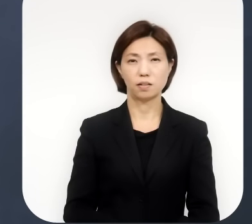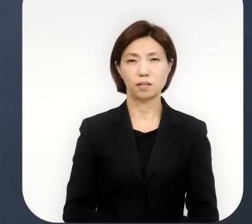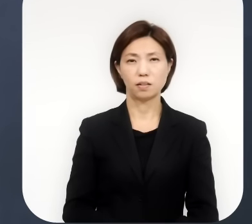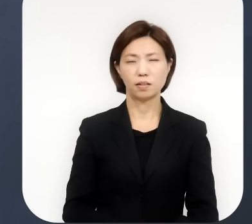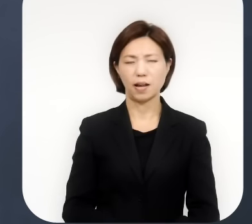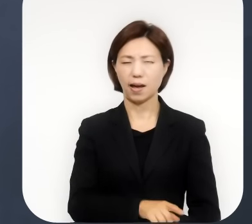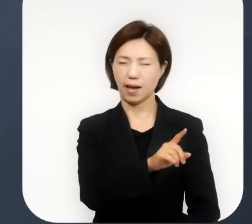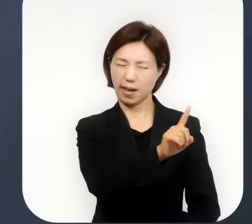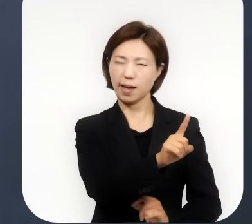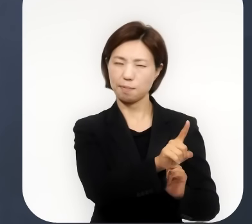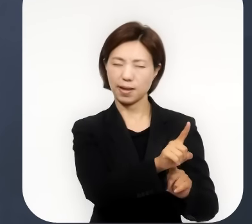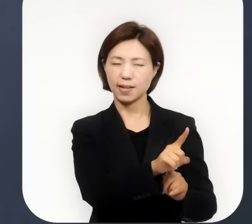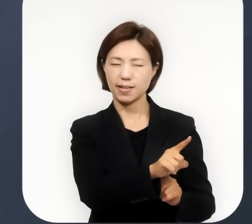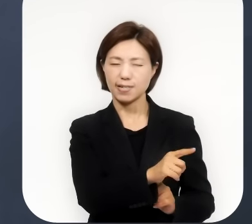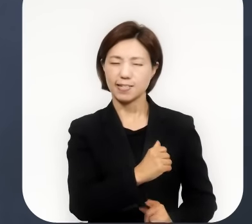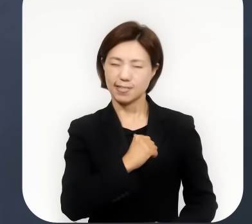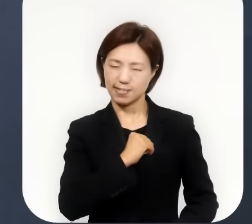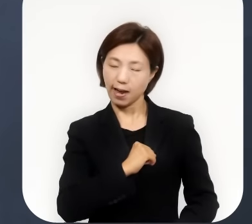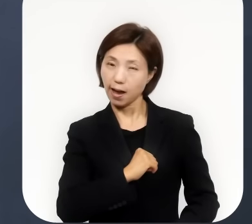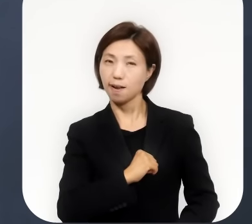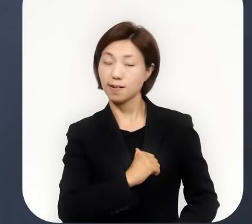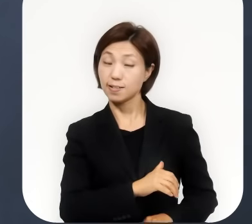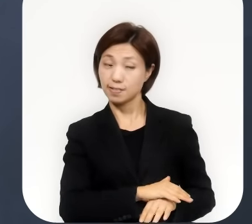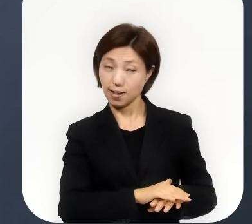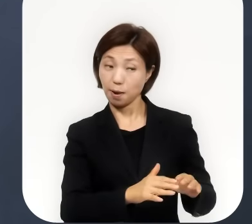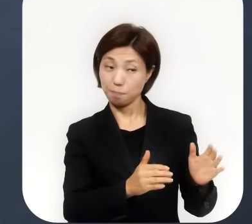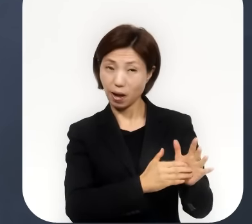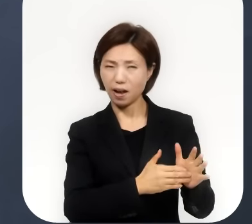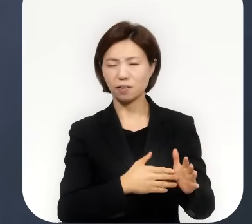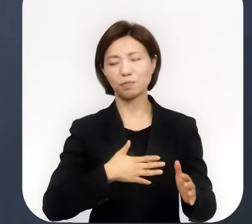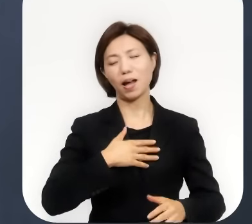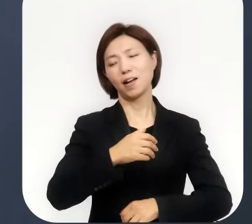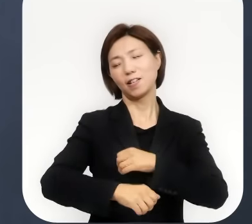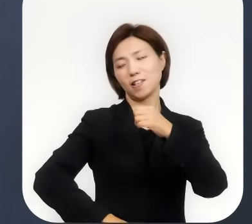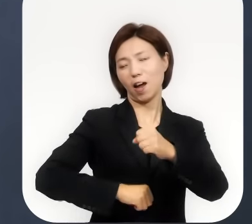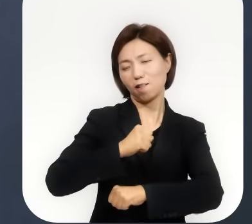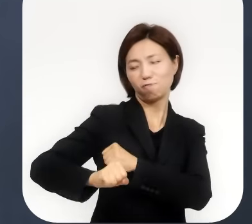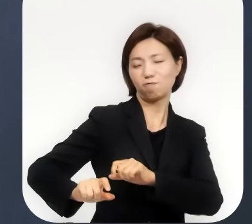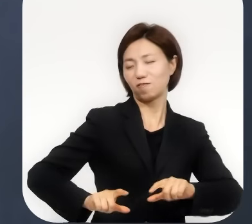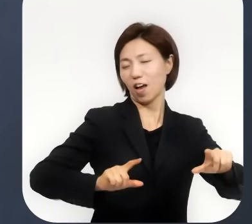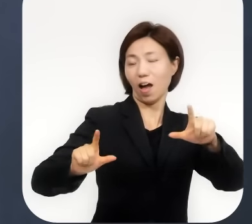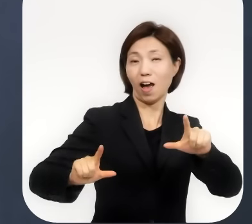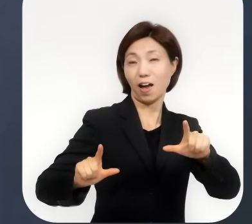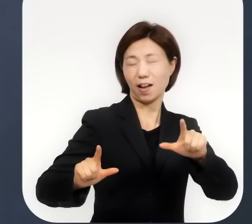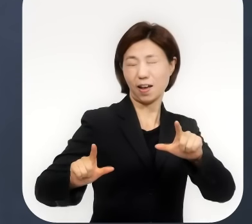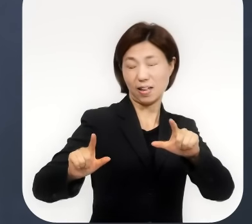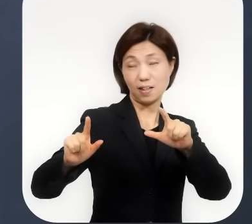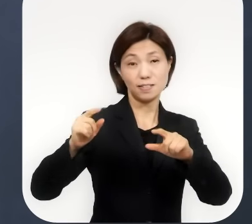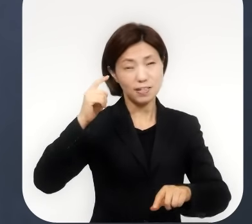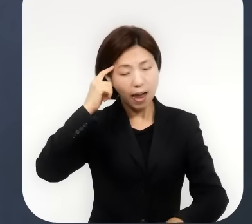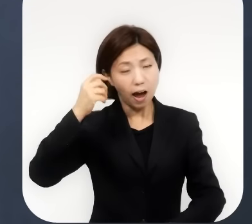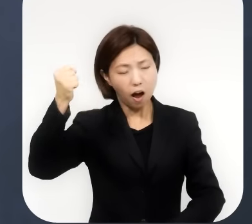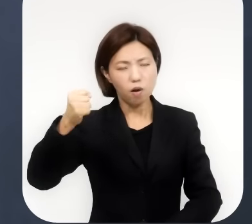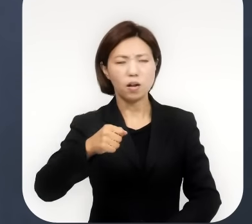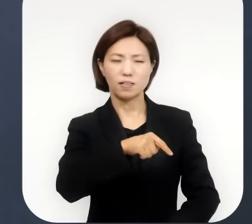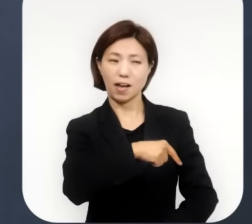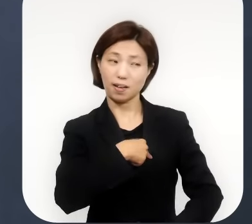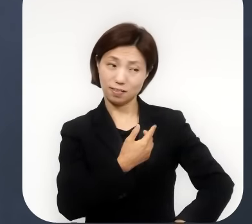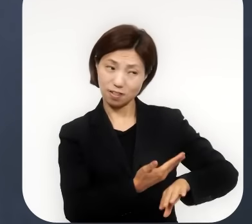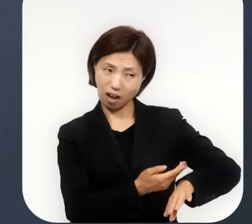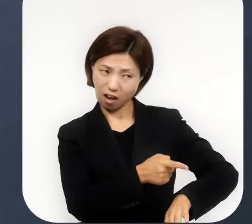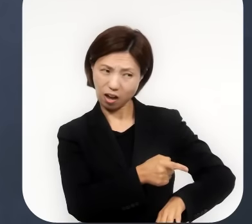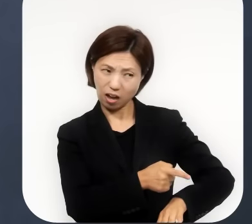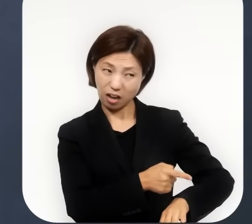그러니까 막 저 한 명만 내가 잘 내면 인생은 자유다 이런 관점을 가지고 그 사람을